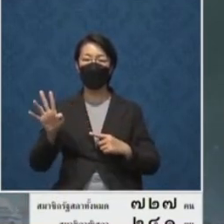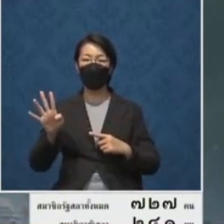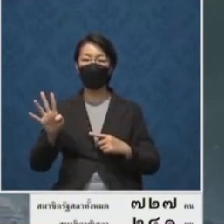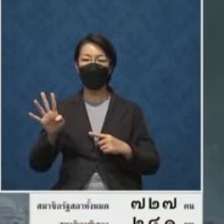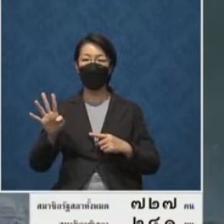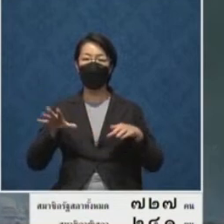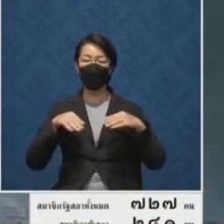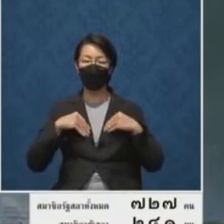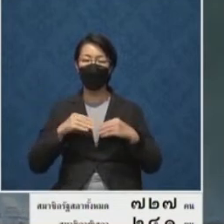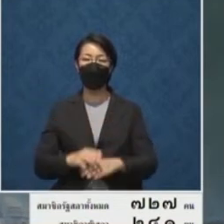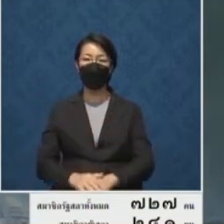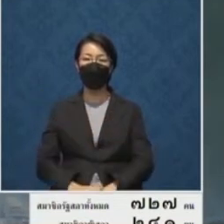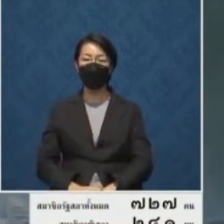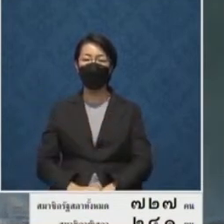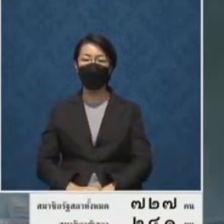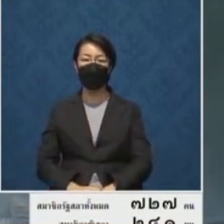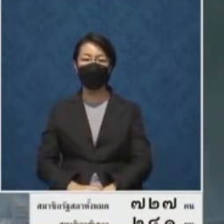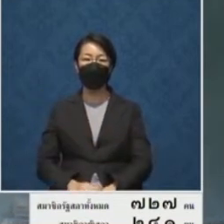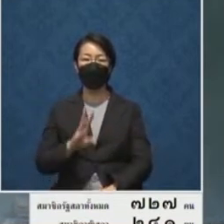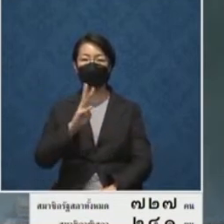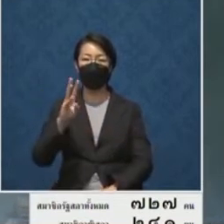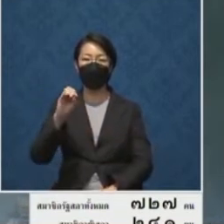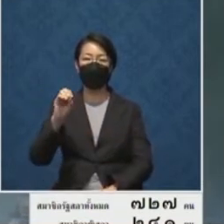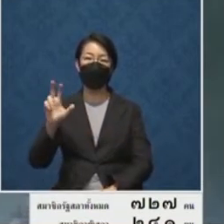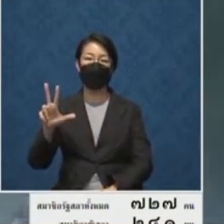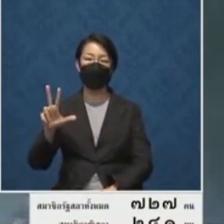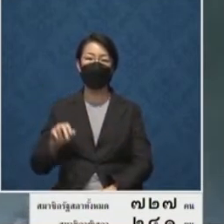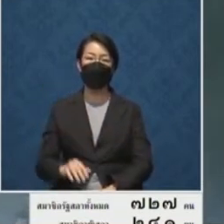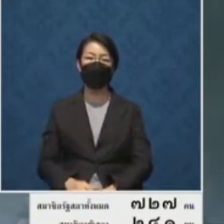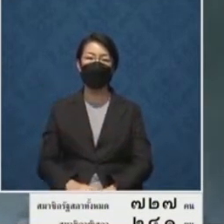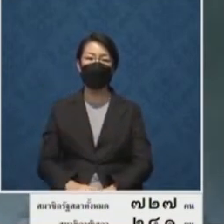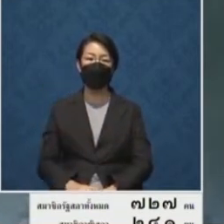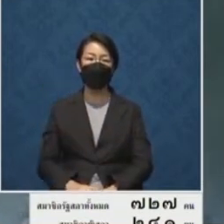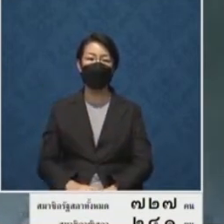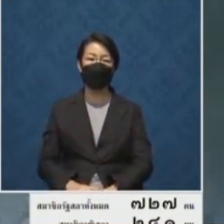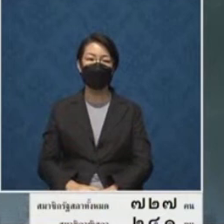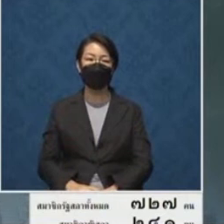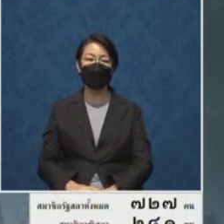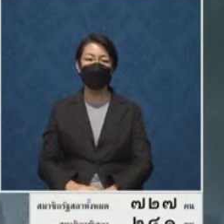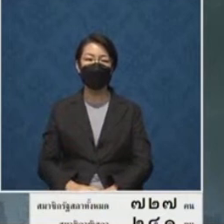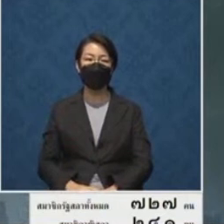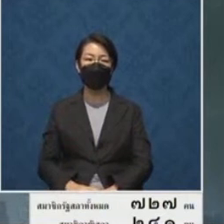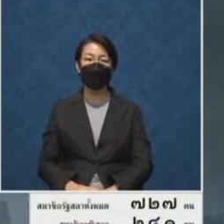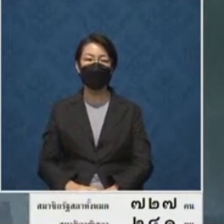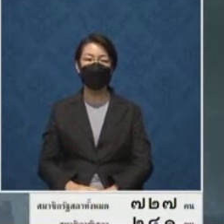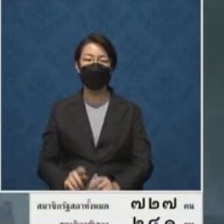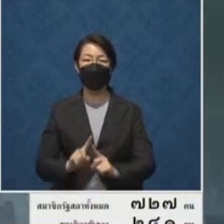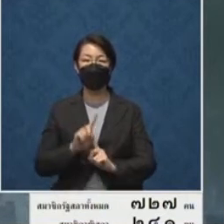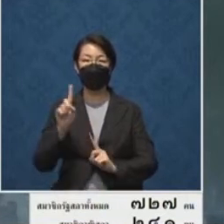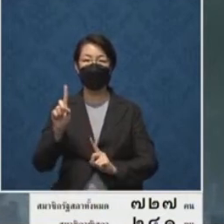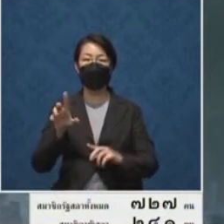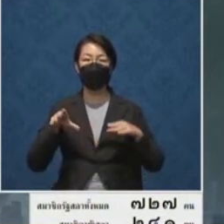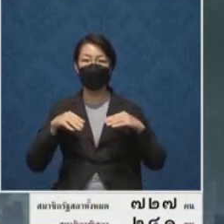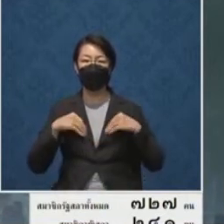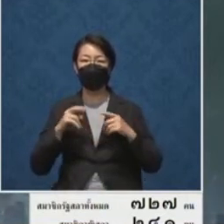4รับหลักการ 603นายซีนิดเลิศไกล 1